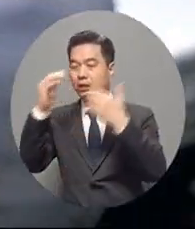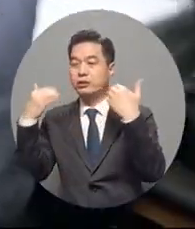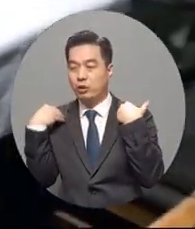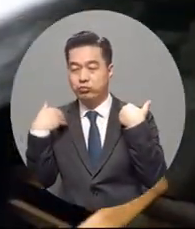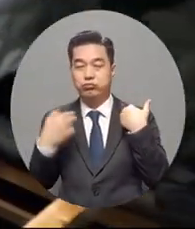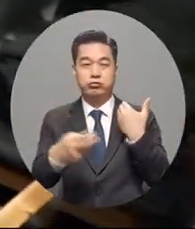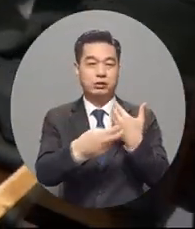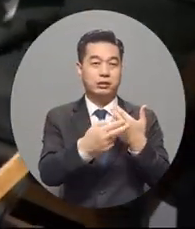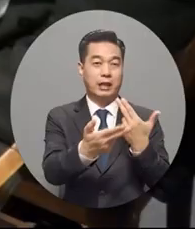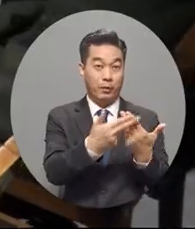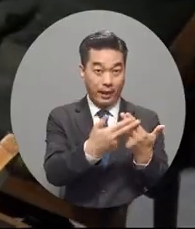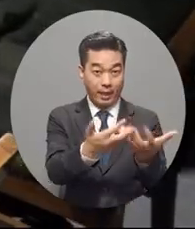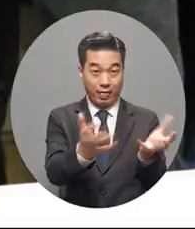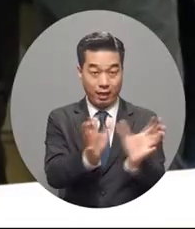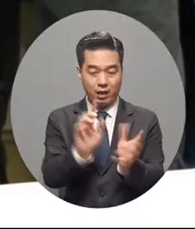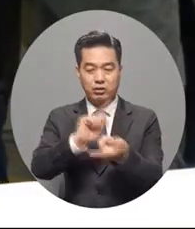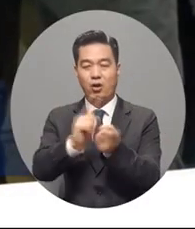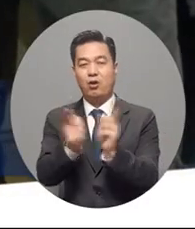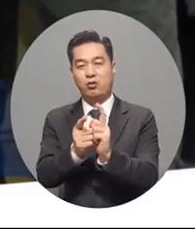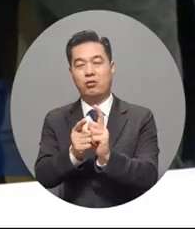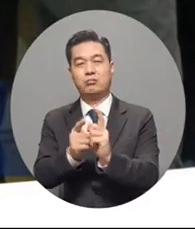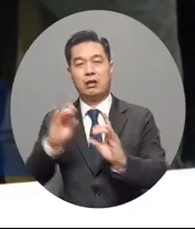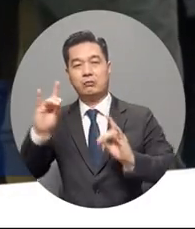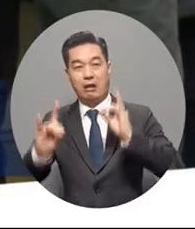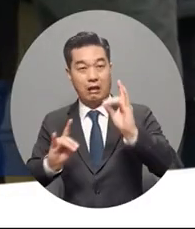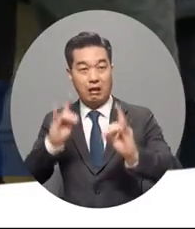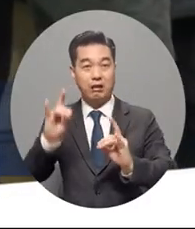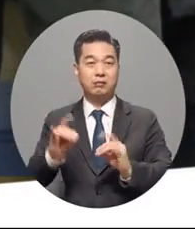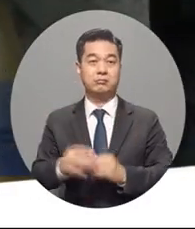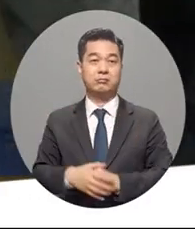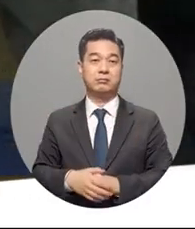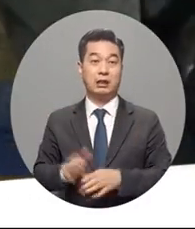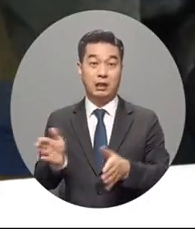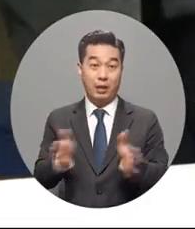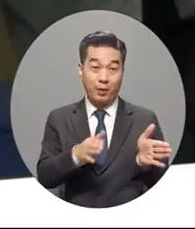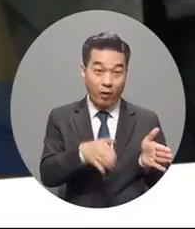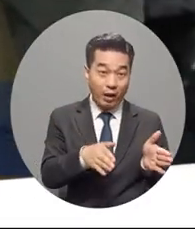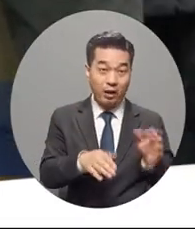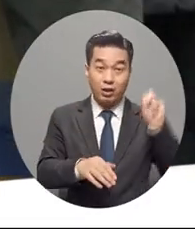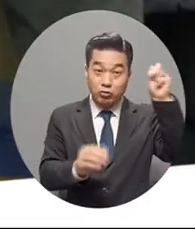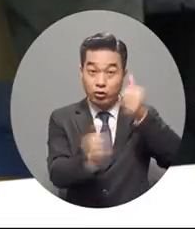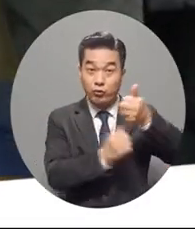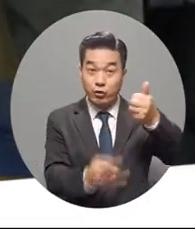앙금을 숨기지 않았습니다. 한편에서는 투쟁위원회에 정하셔가지고